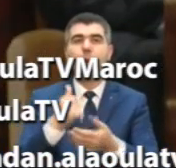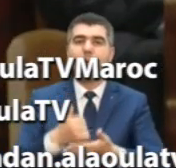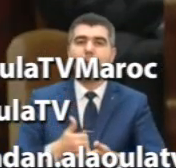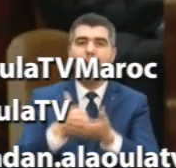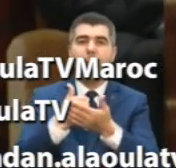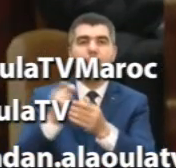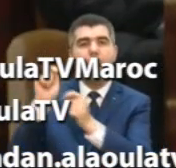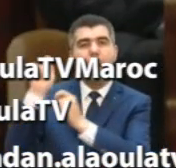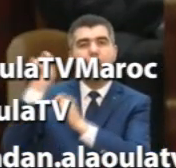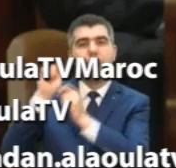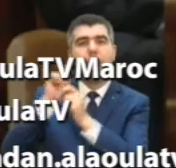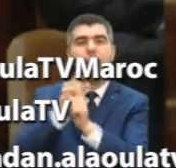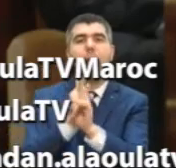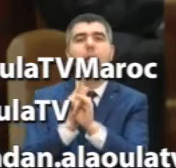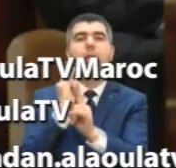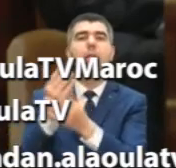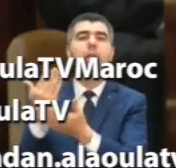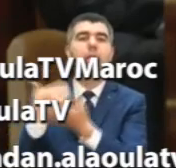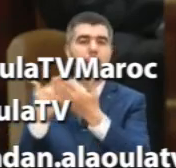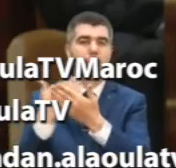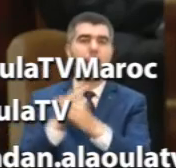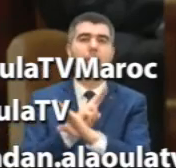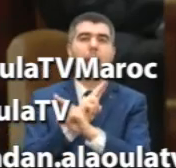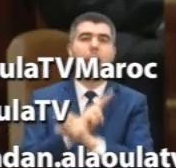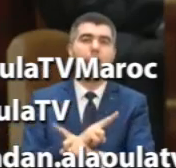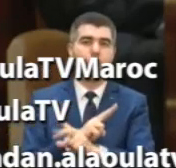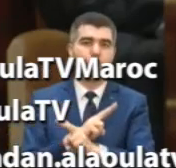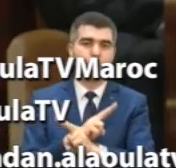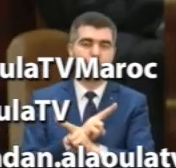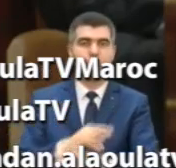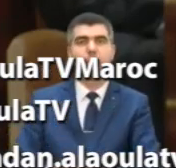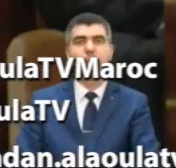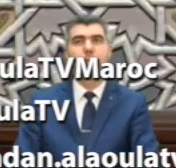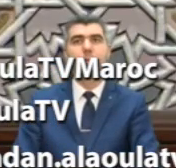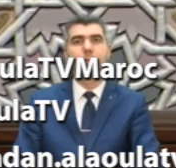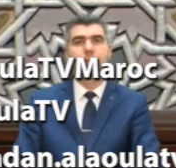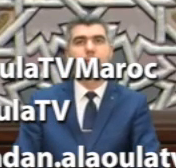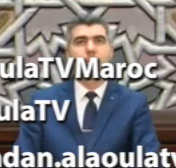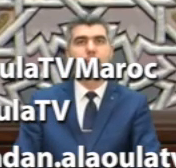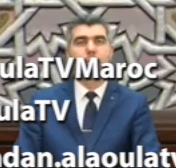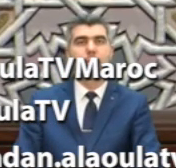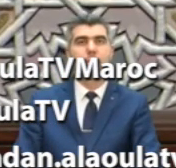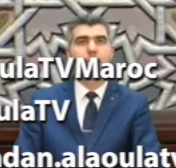قدماء المقاومين وأعضاء جيش التحرير، وشكرا.